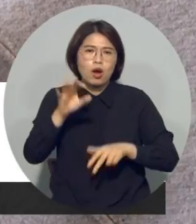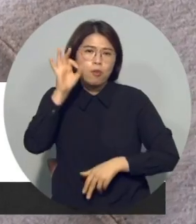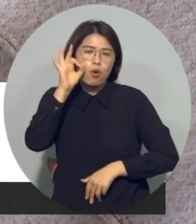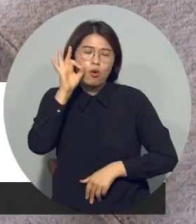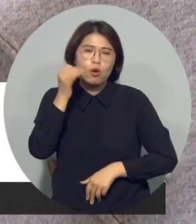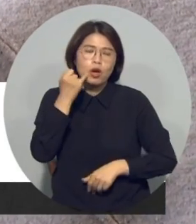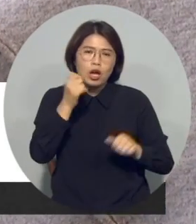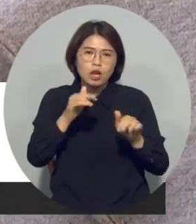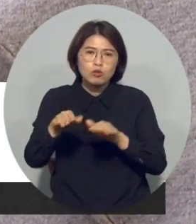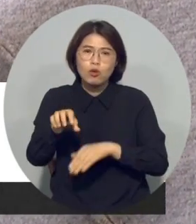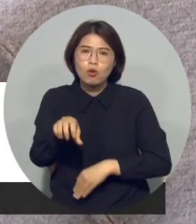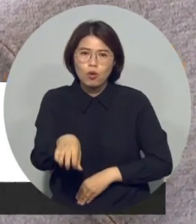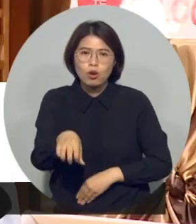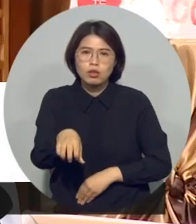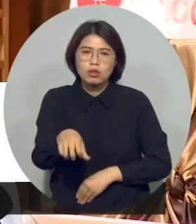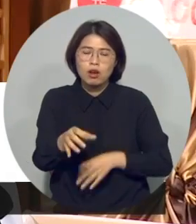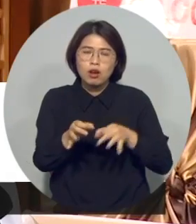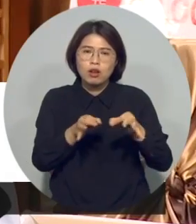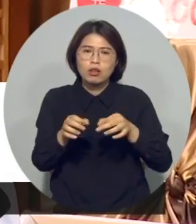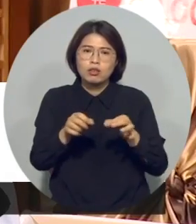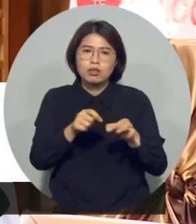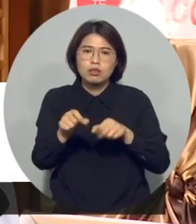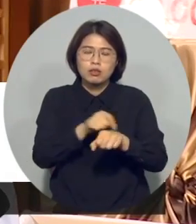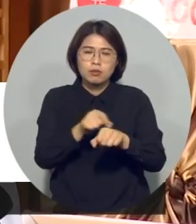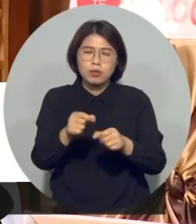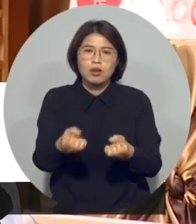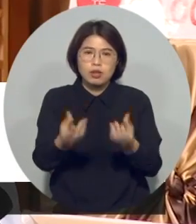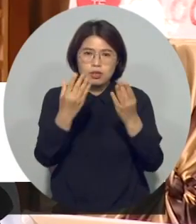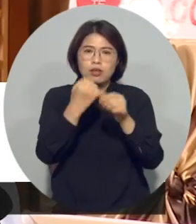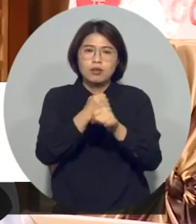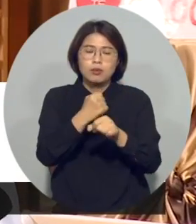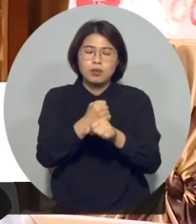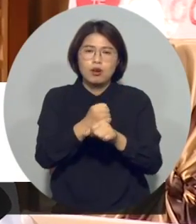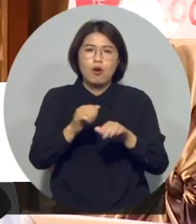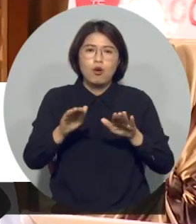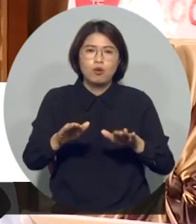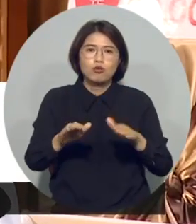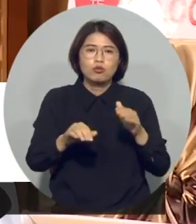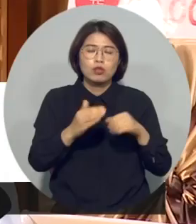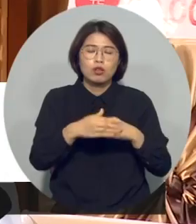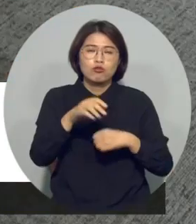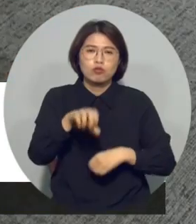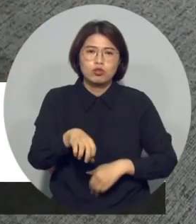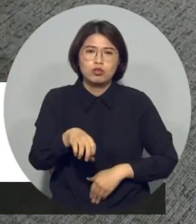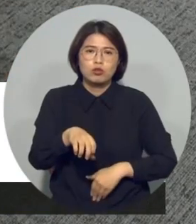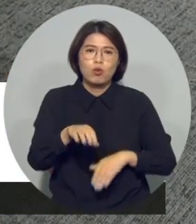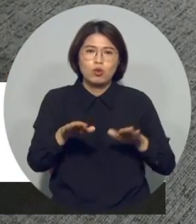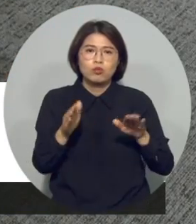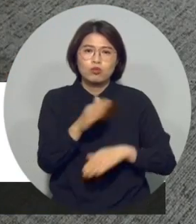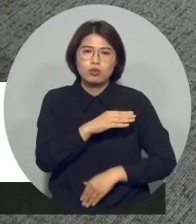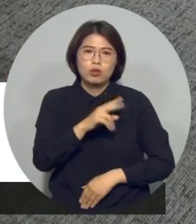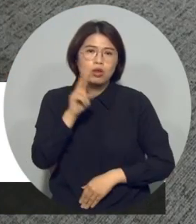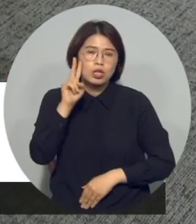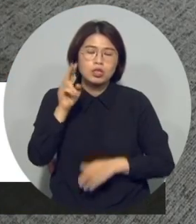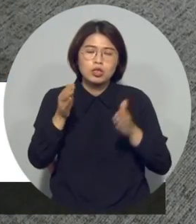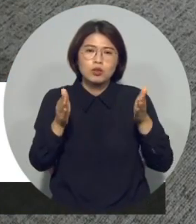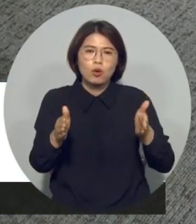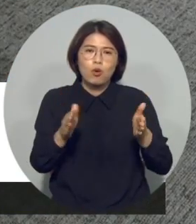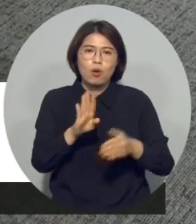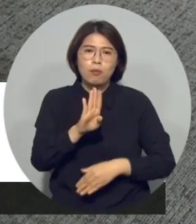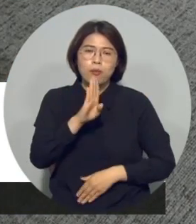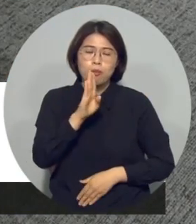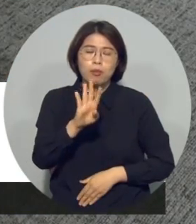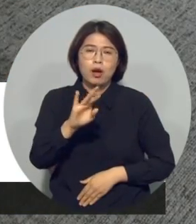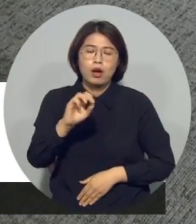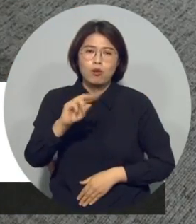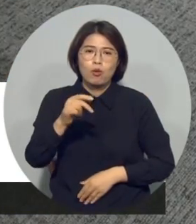영일대 해수욕장에서 직거래 특반 행사를 합니다. 대구는 오는 18일부터 이틀 동안 북구 바로마켓